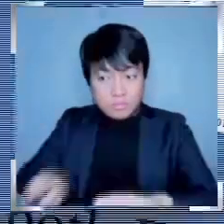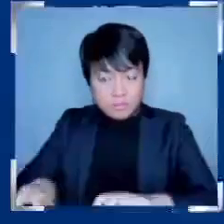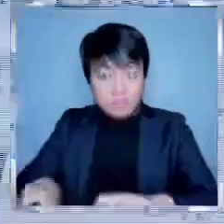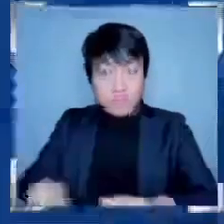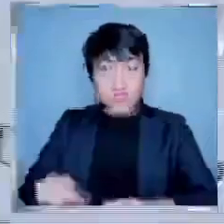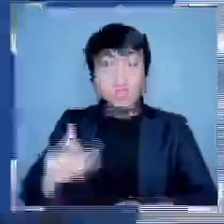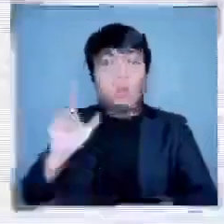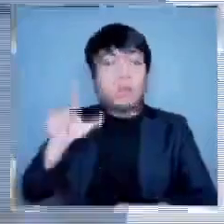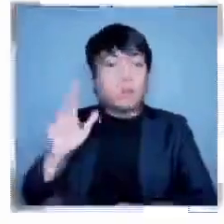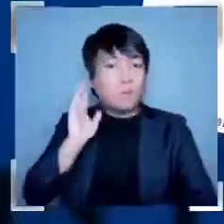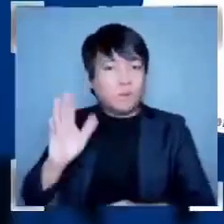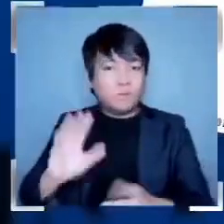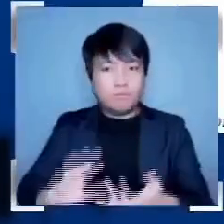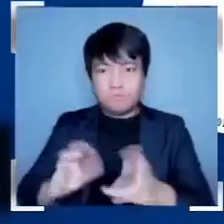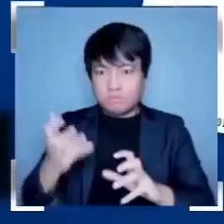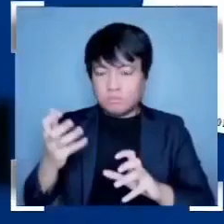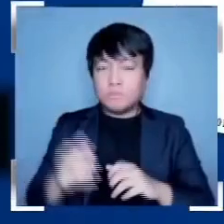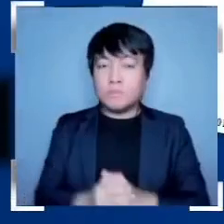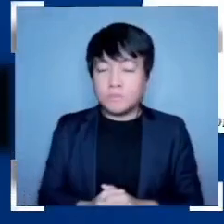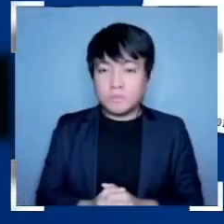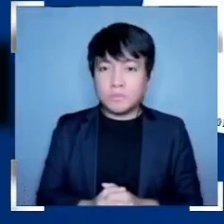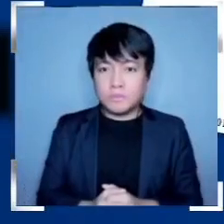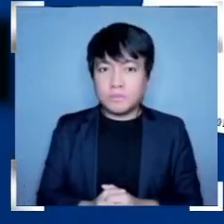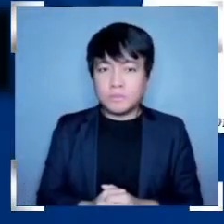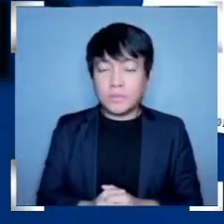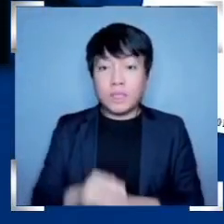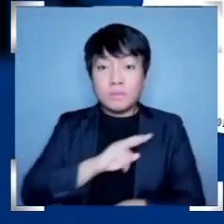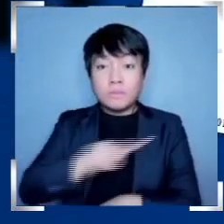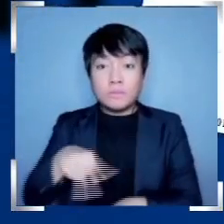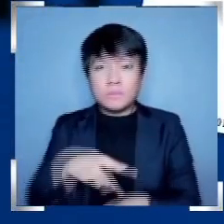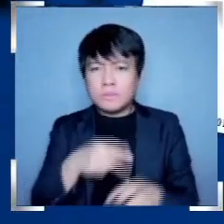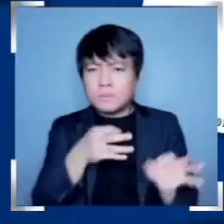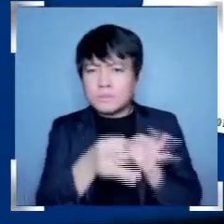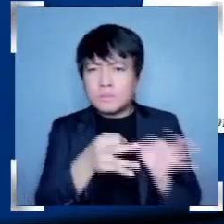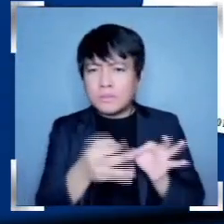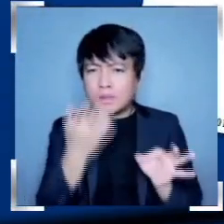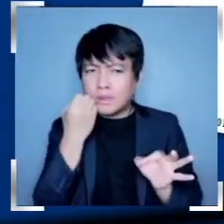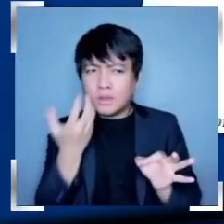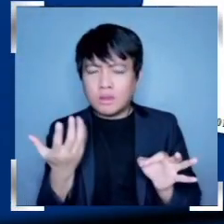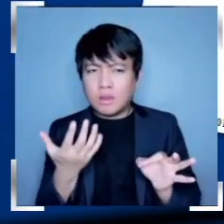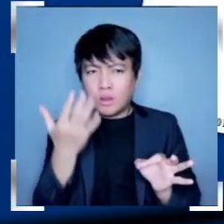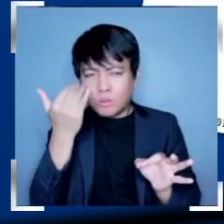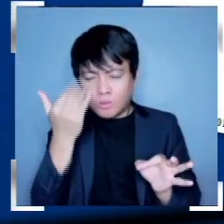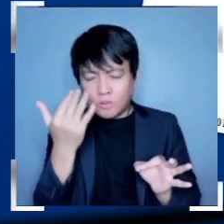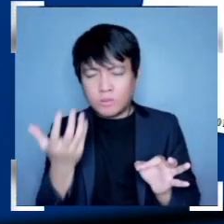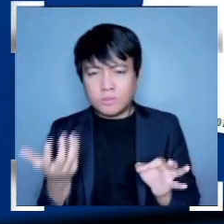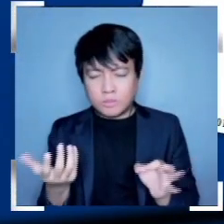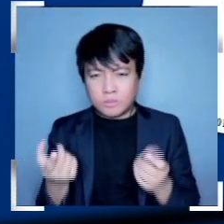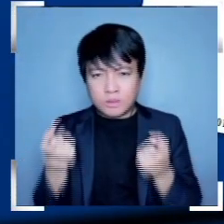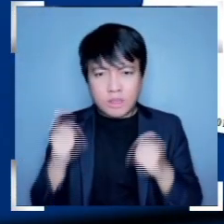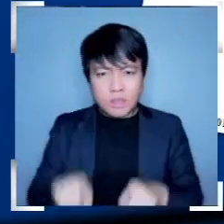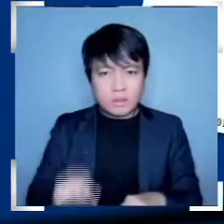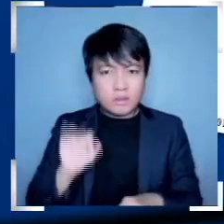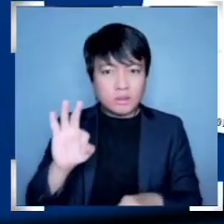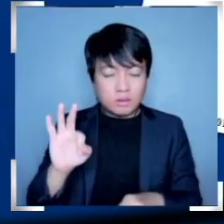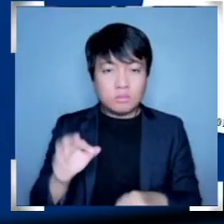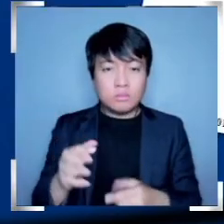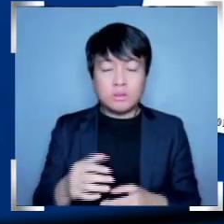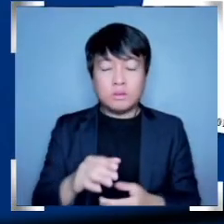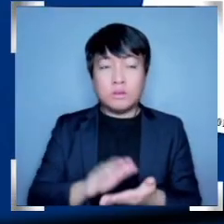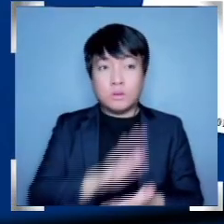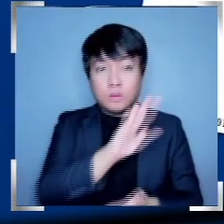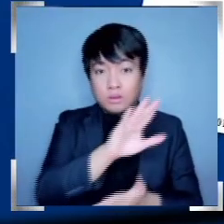sitwasyon. Hindi rin daw naipaliwanag ng Pilipinas kung ano yung masamang implikasyon ng pagpapatuloy ng imbestigasyon ng